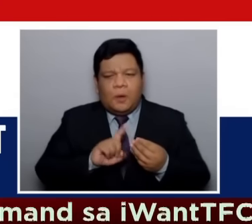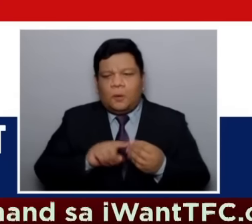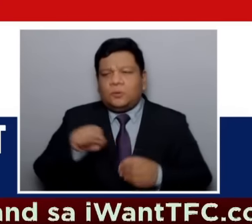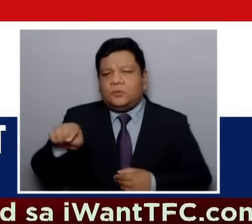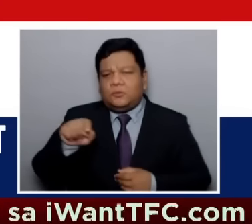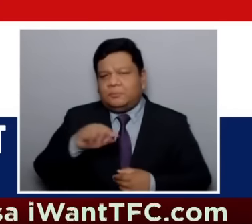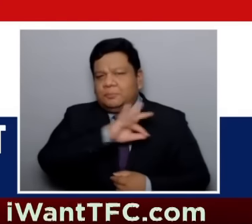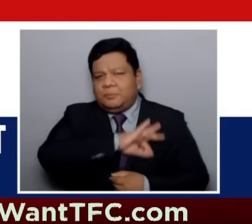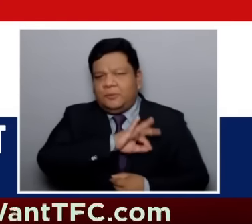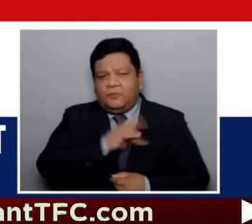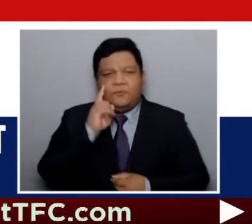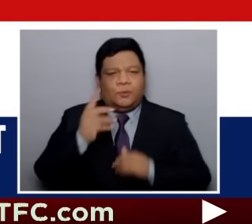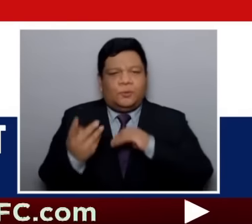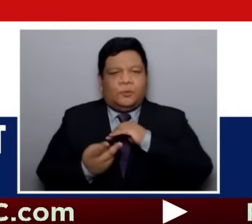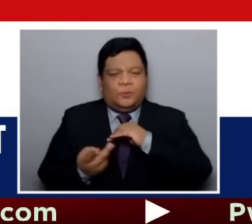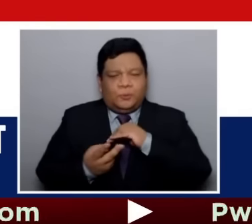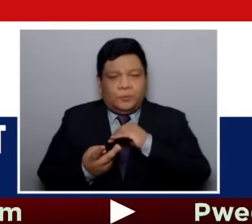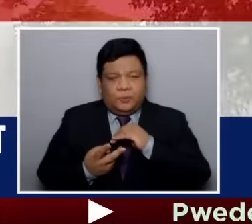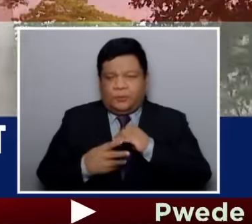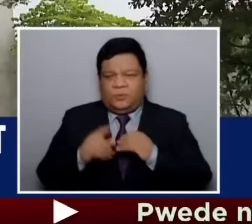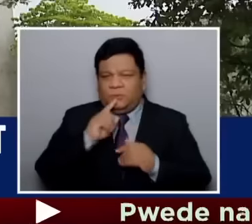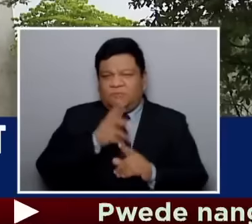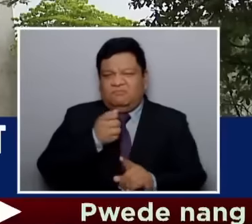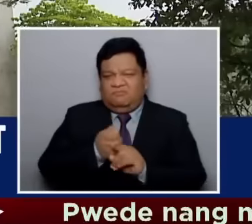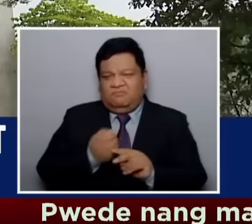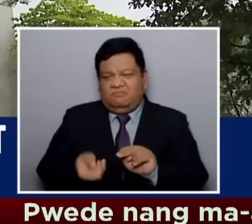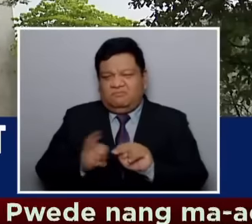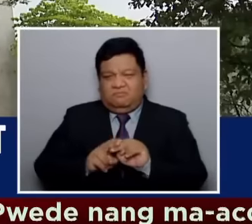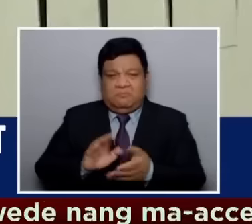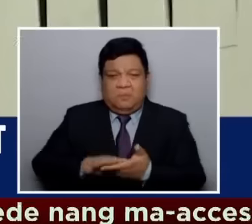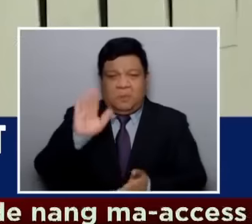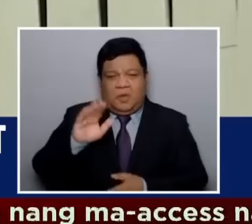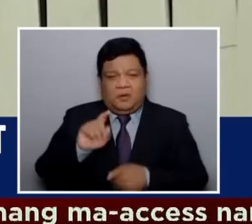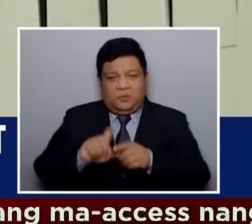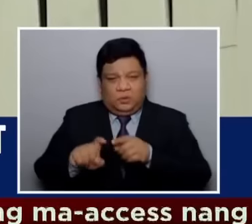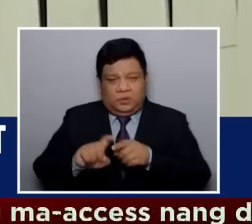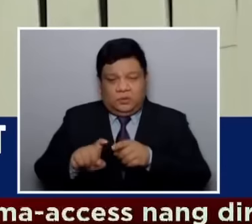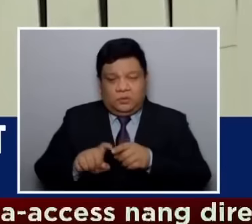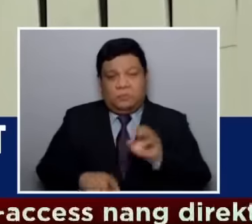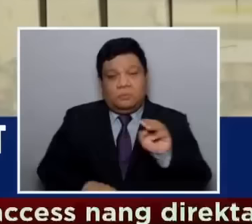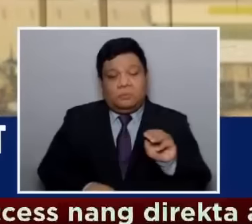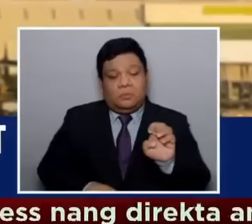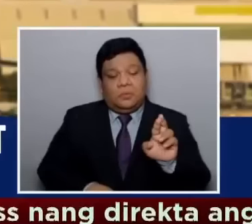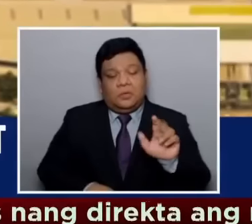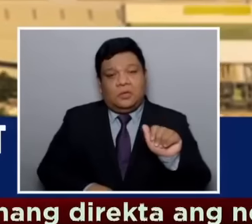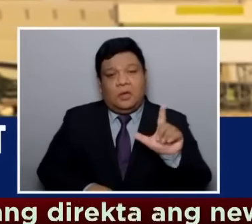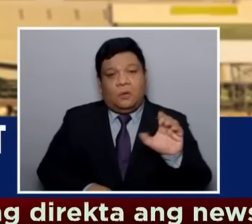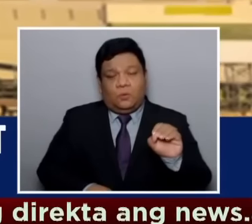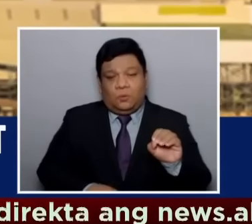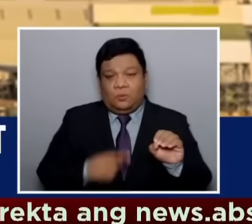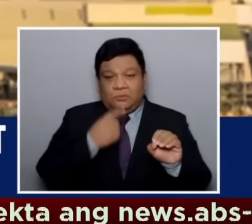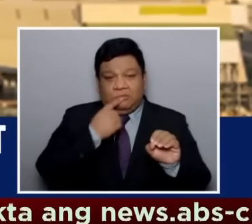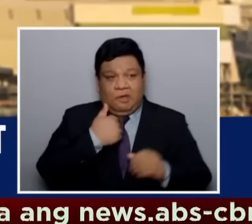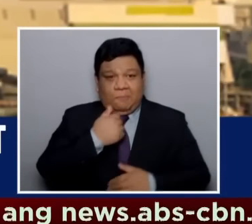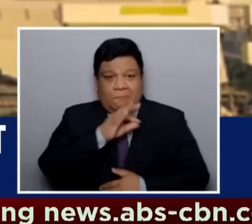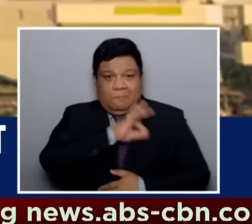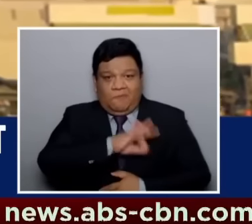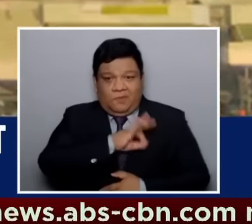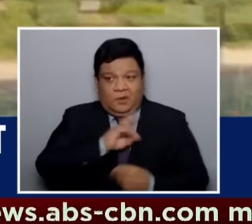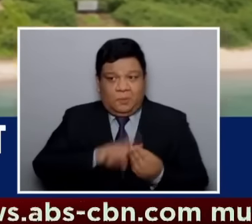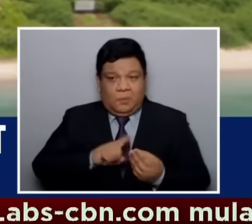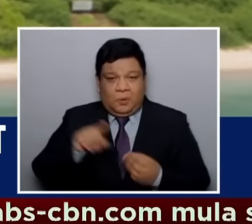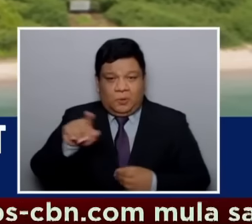na masasapul ng mas mataas na bayarin. Nilinaw naman ang Meralco na wala silang kikitain sa hiling na dagdag singil ng San Miguel,